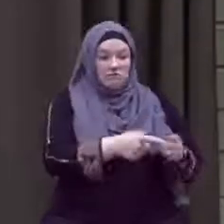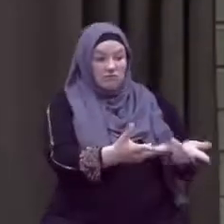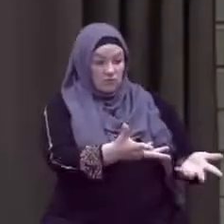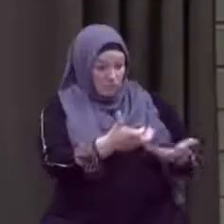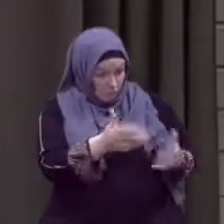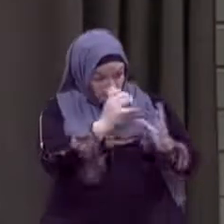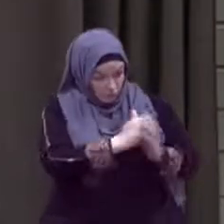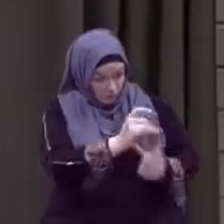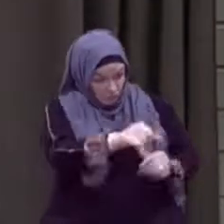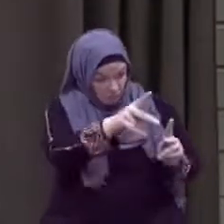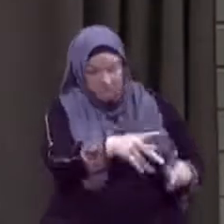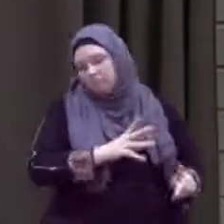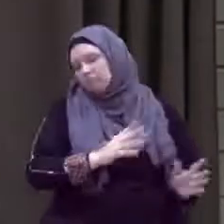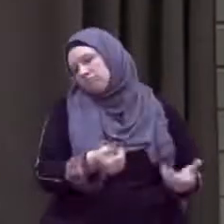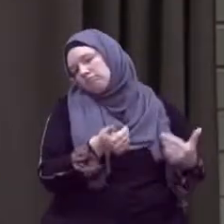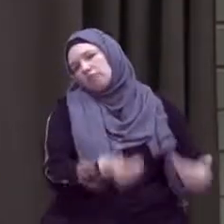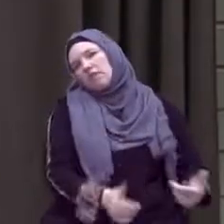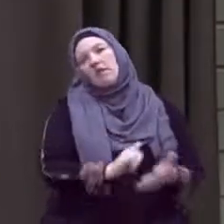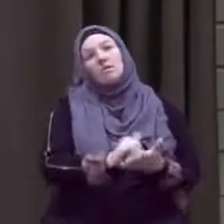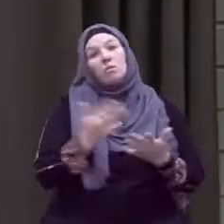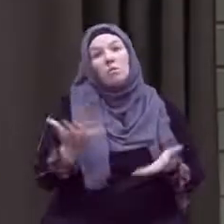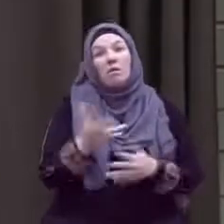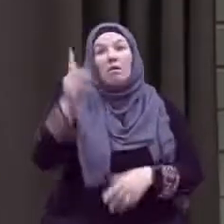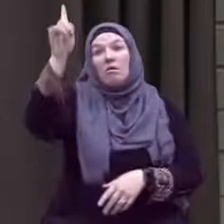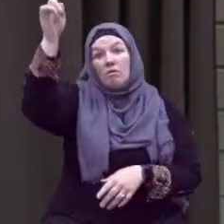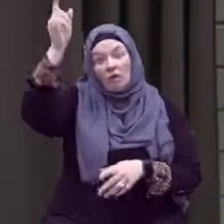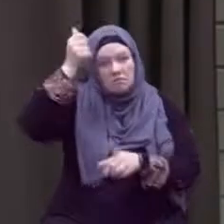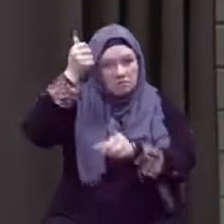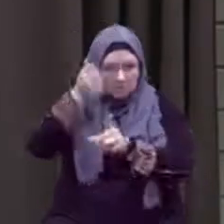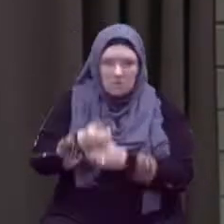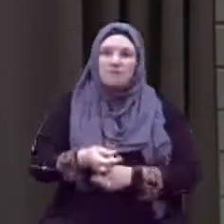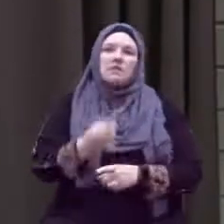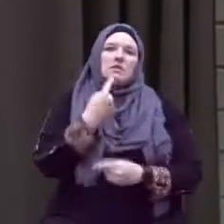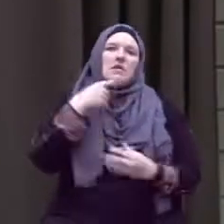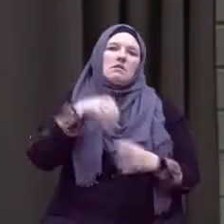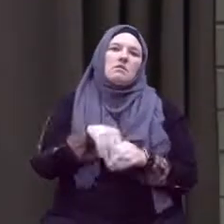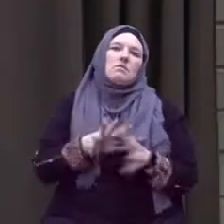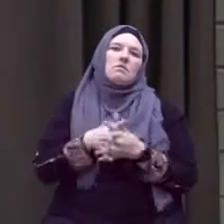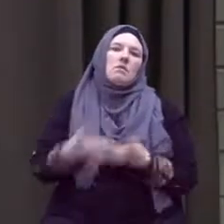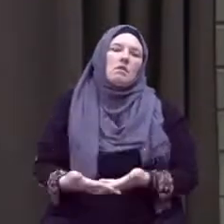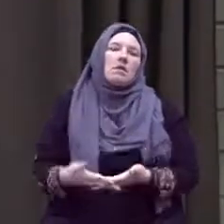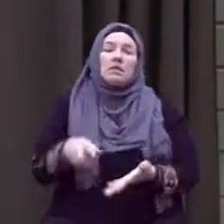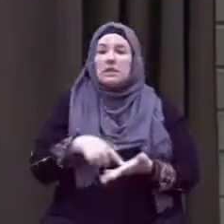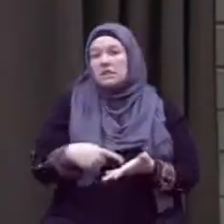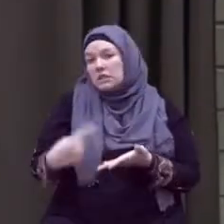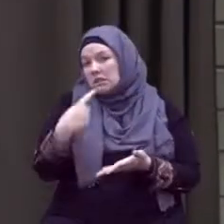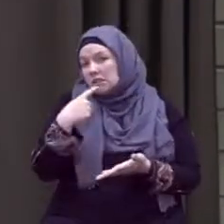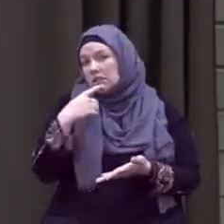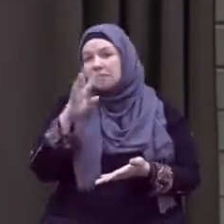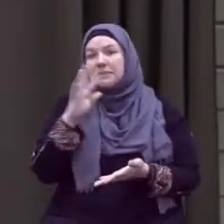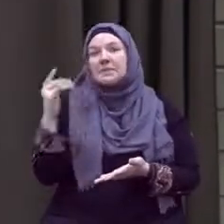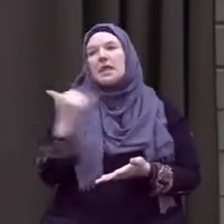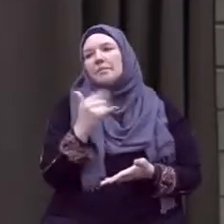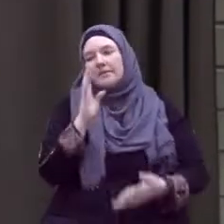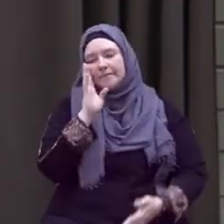enemies. And that's what Allah subhanahu wa ta'ala Himself says in the Quran. He says, إِن تَنْصُرُ